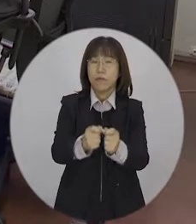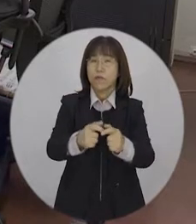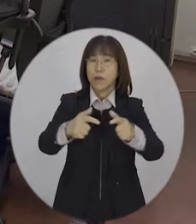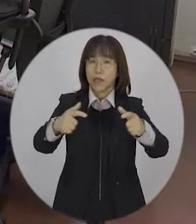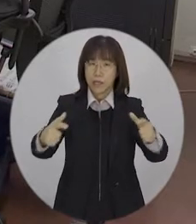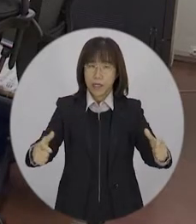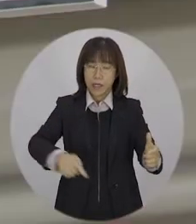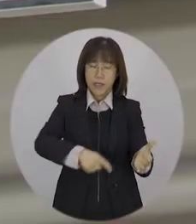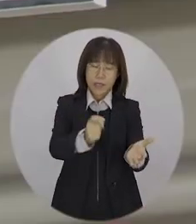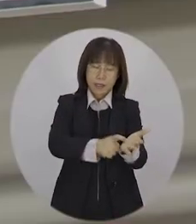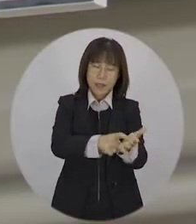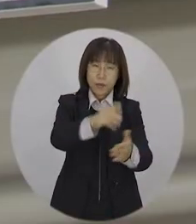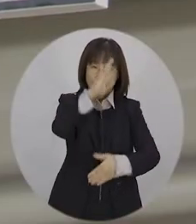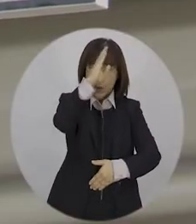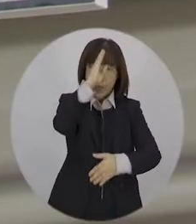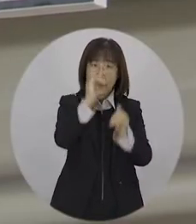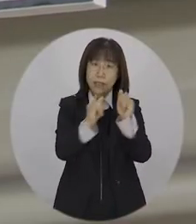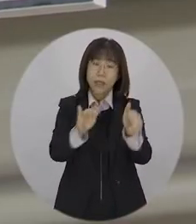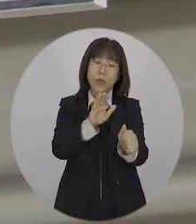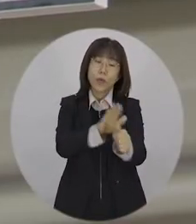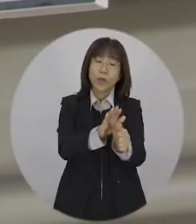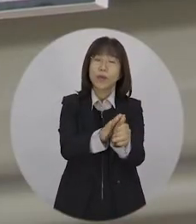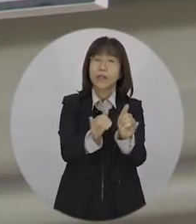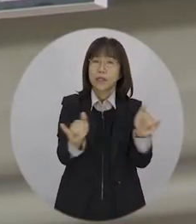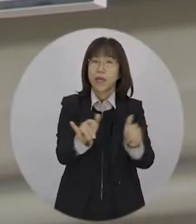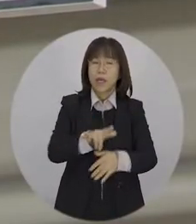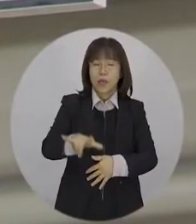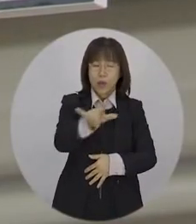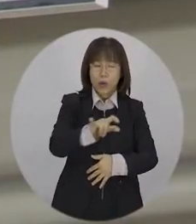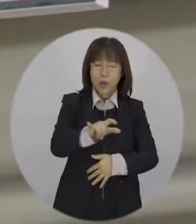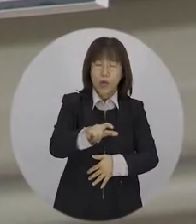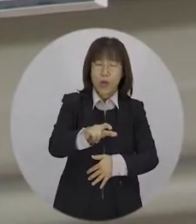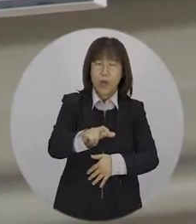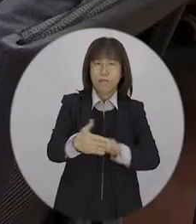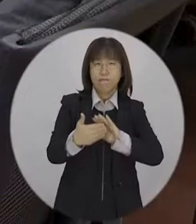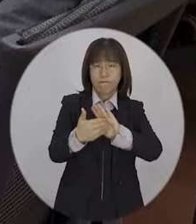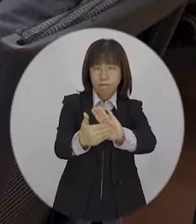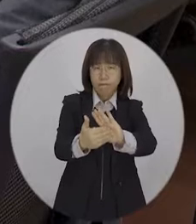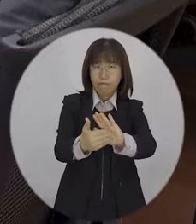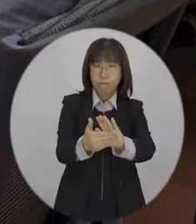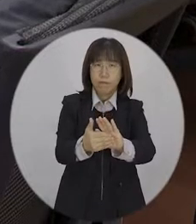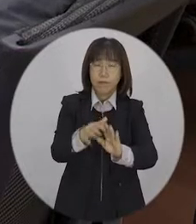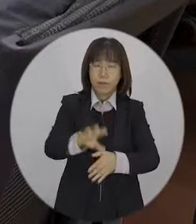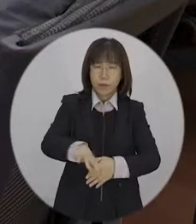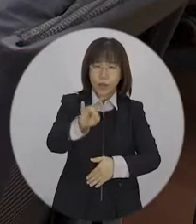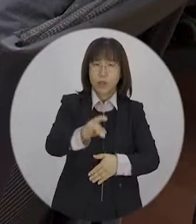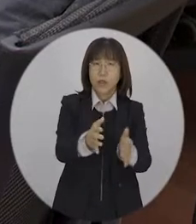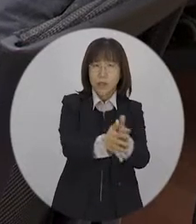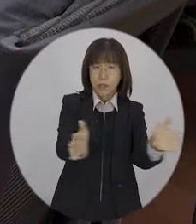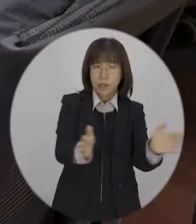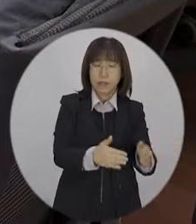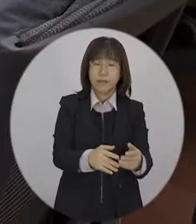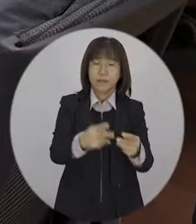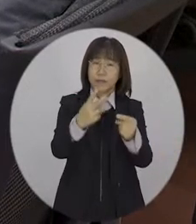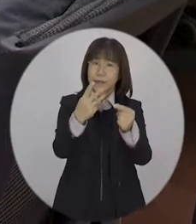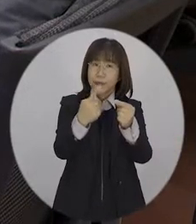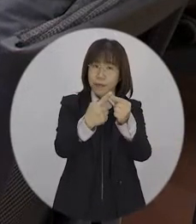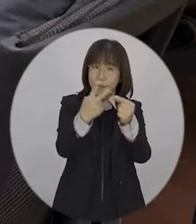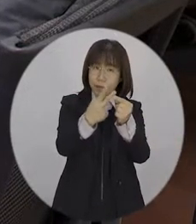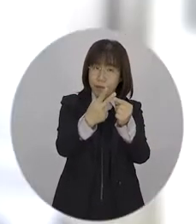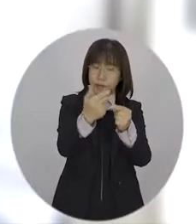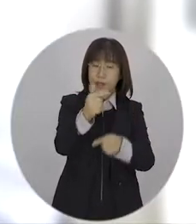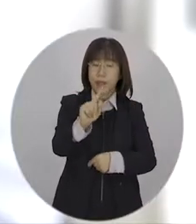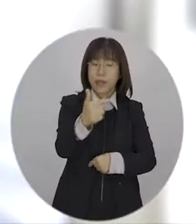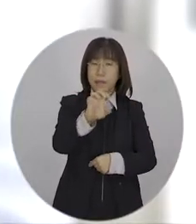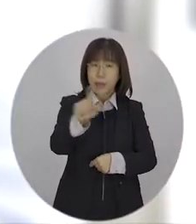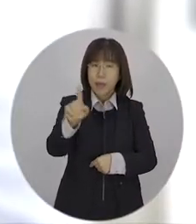관리 템을 신설하는 등 코론 알구 대응을 최우선으로 시행합니다 한파 분야에서는 한파 상황 관리 책